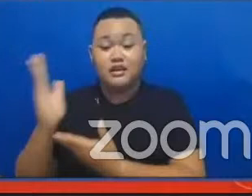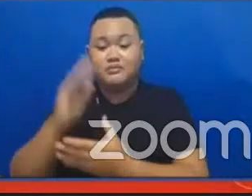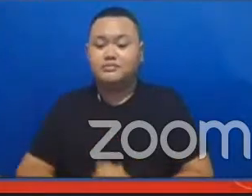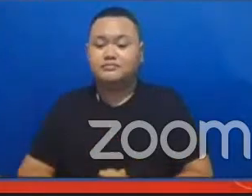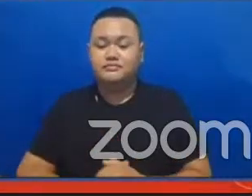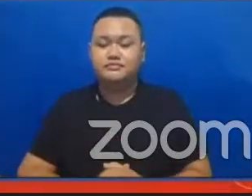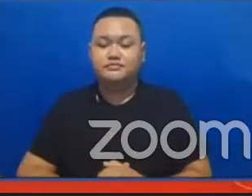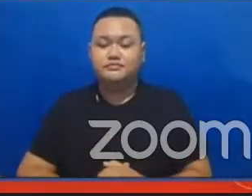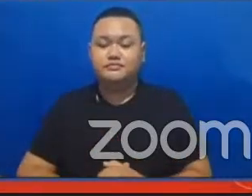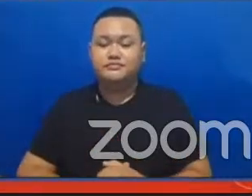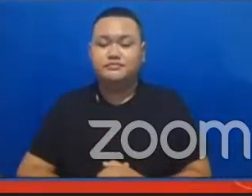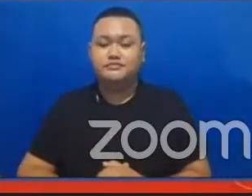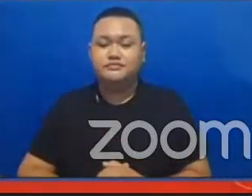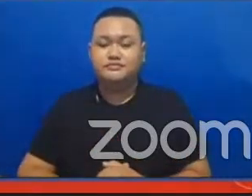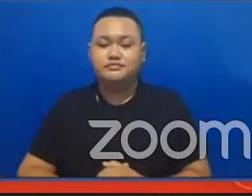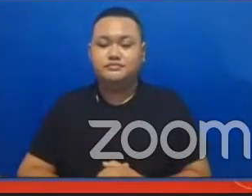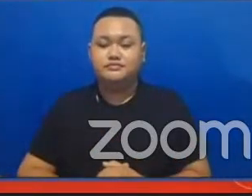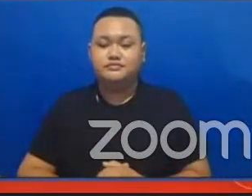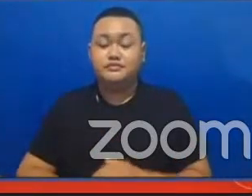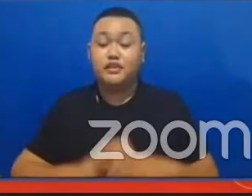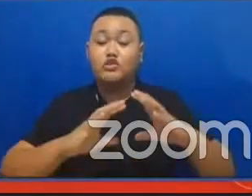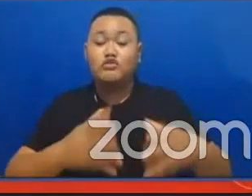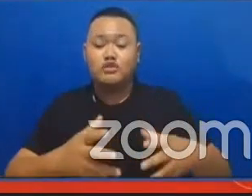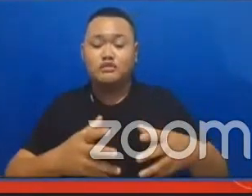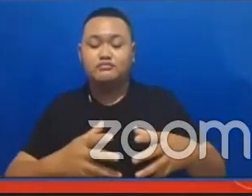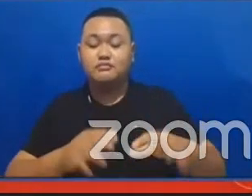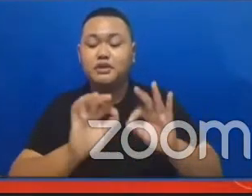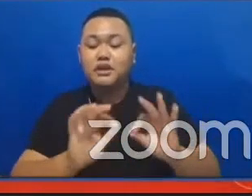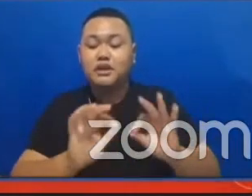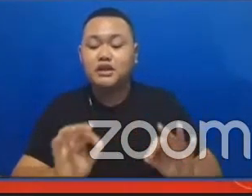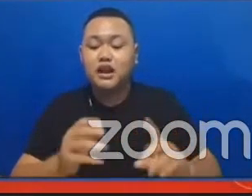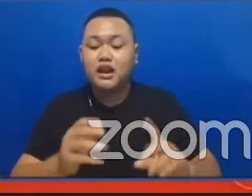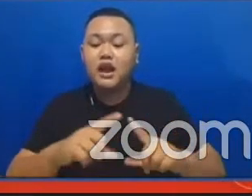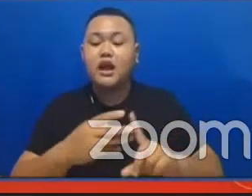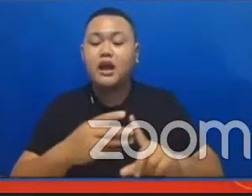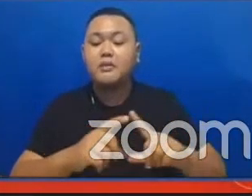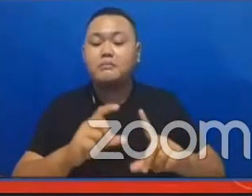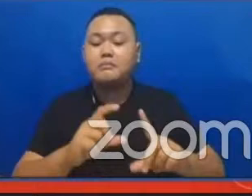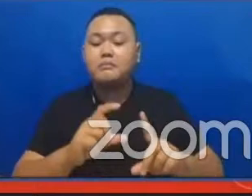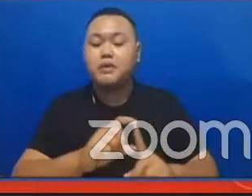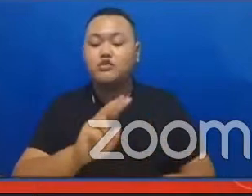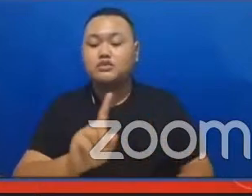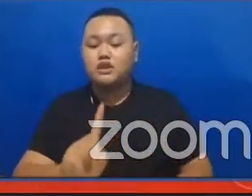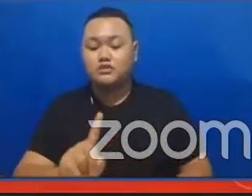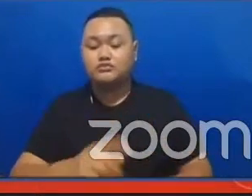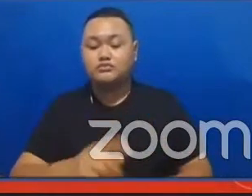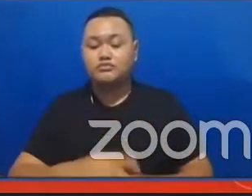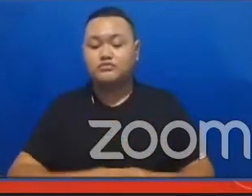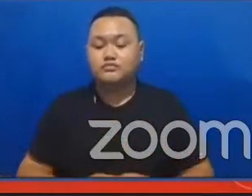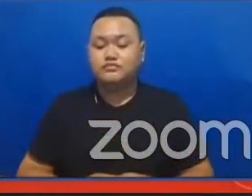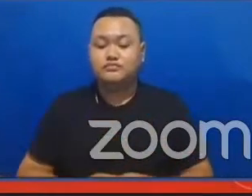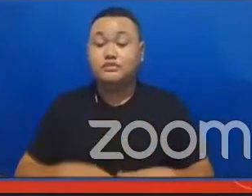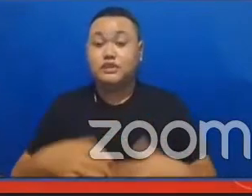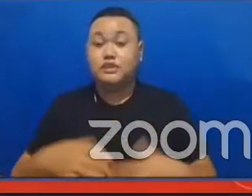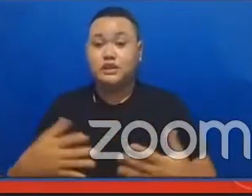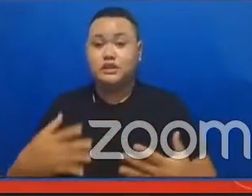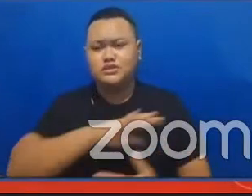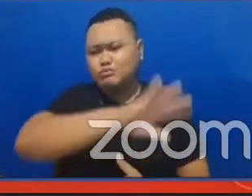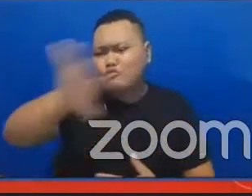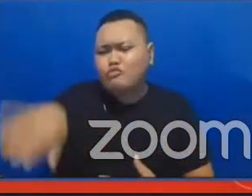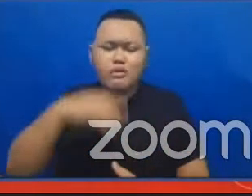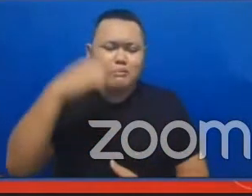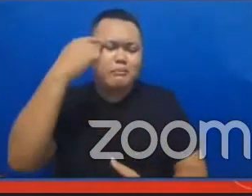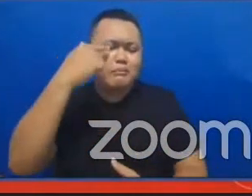atau dunia pendidikan abad 21 selalu muncul didukung dengan kemampuan. Jadi apapun mata pelajarannya